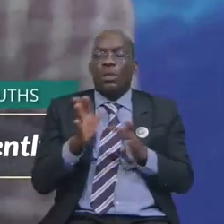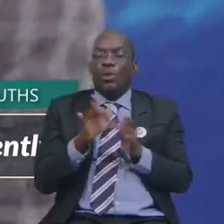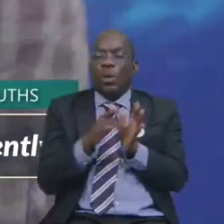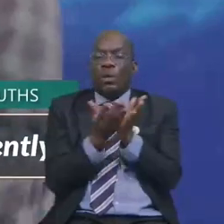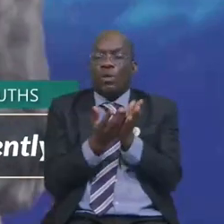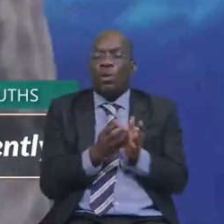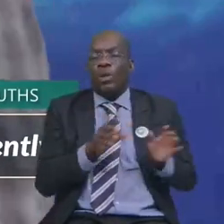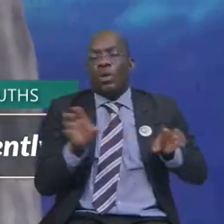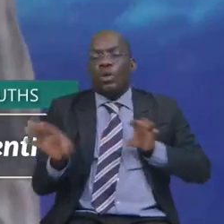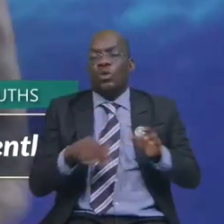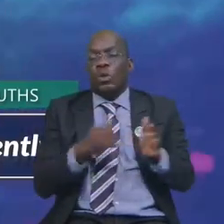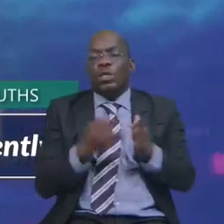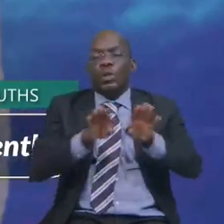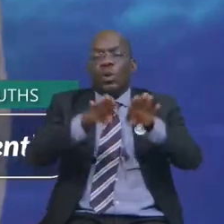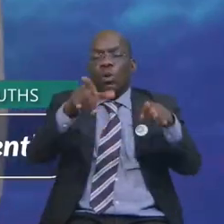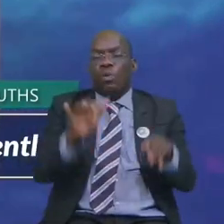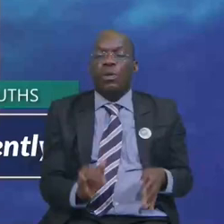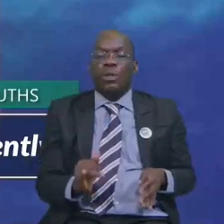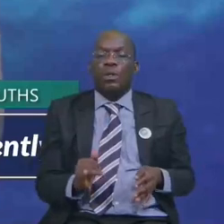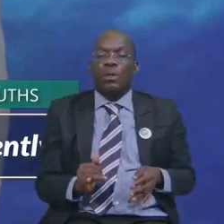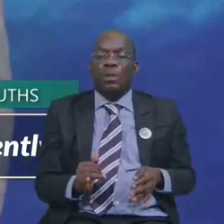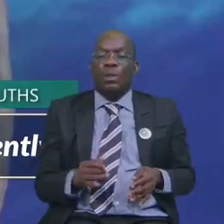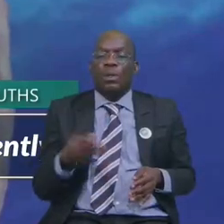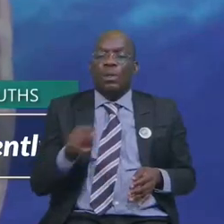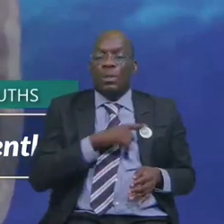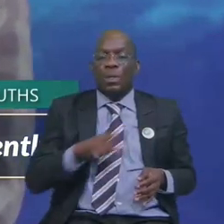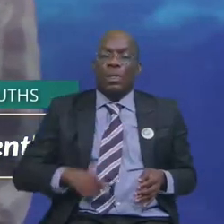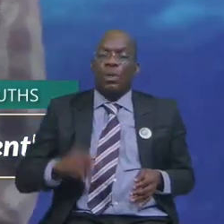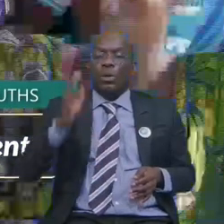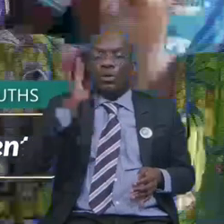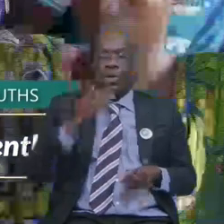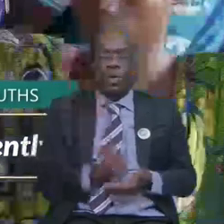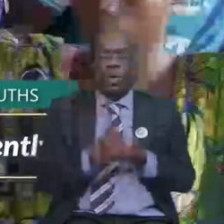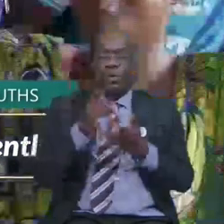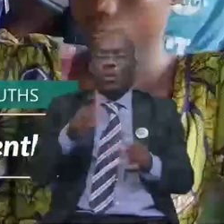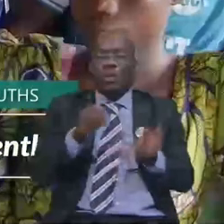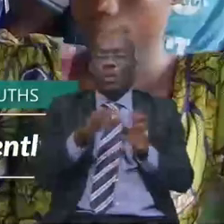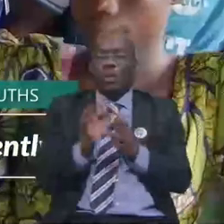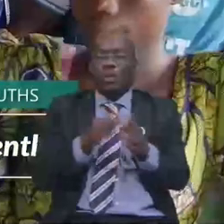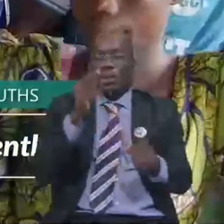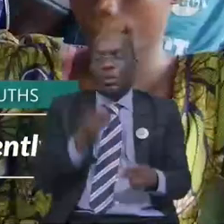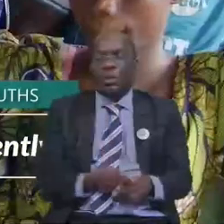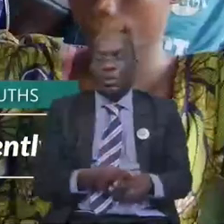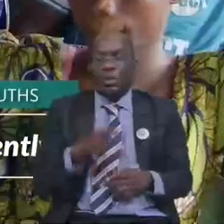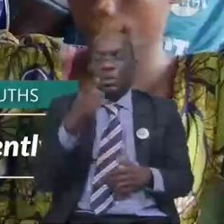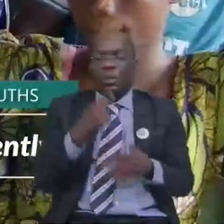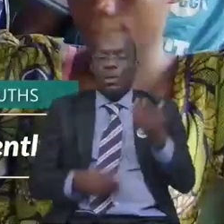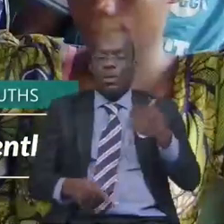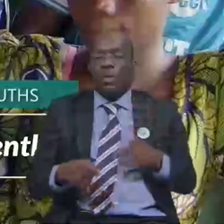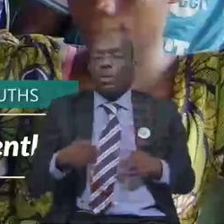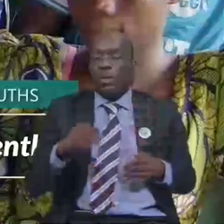façon transparente modeler le sale indubitable de façon transparente elle se va t'aider au nom de Jésus